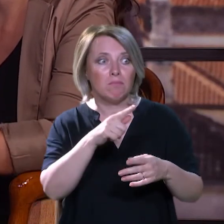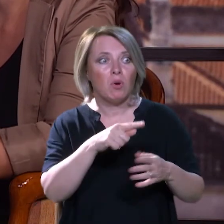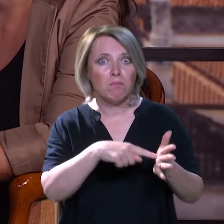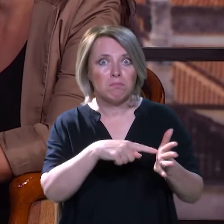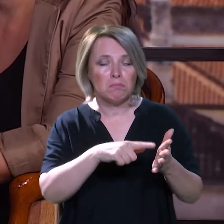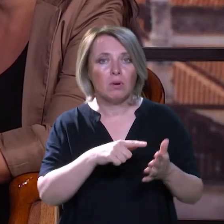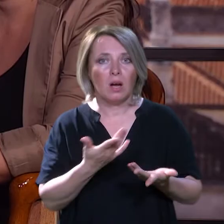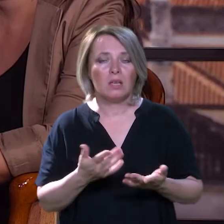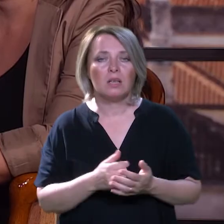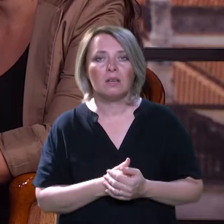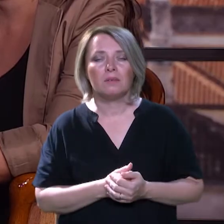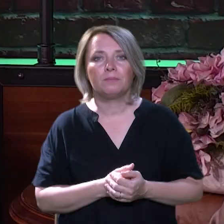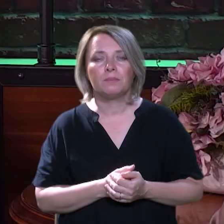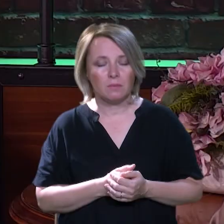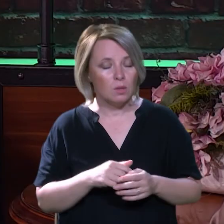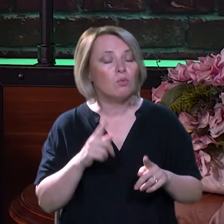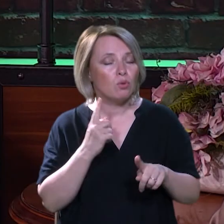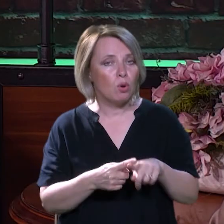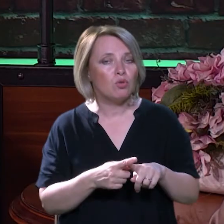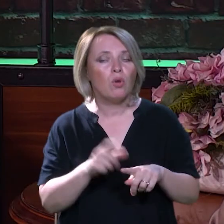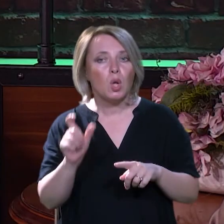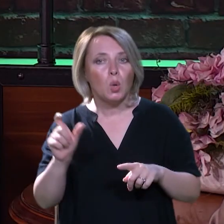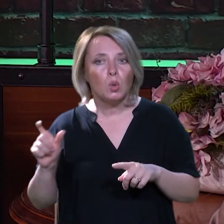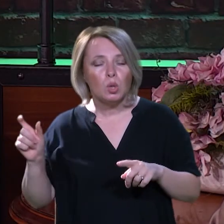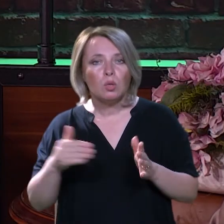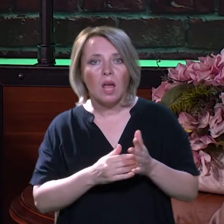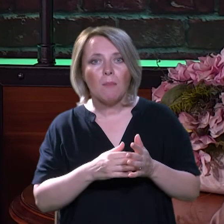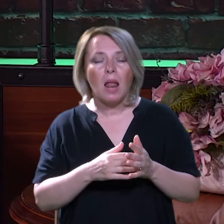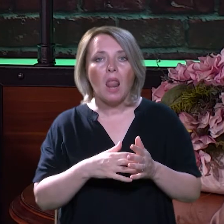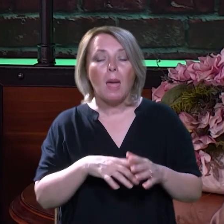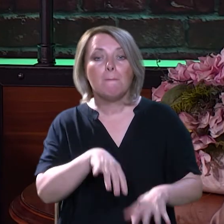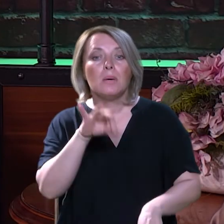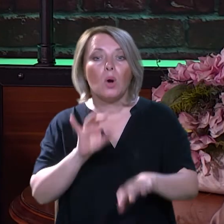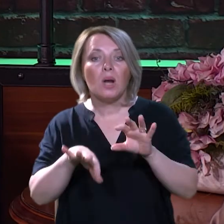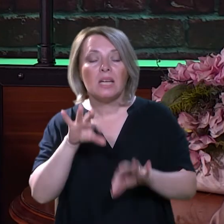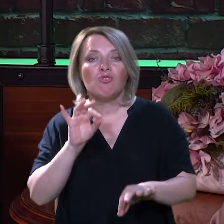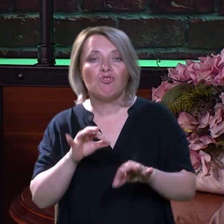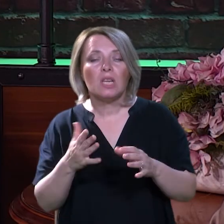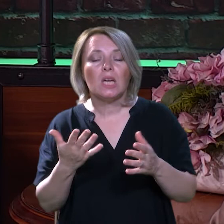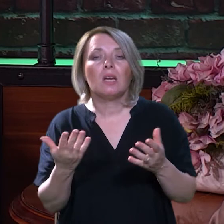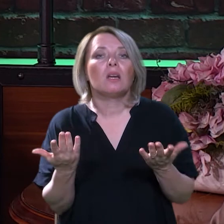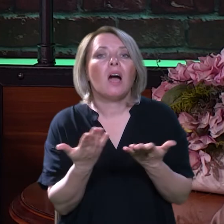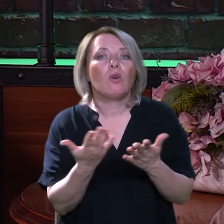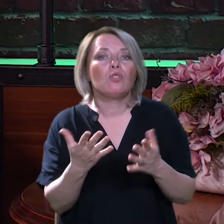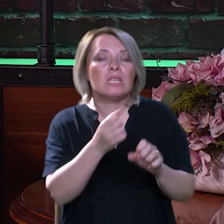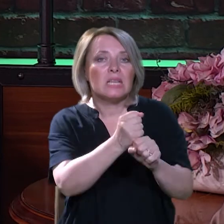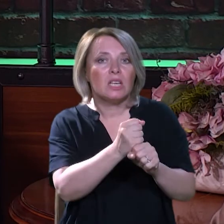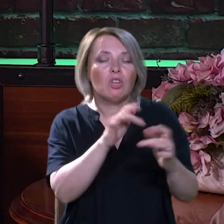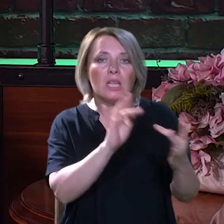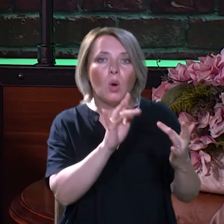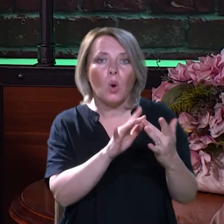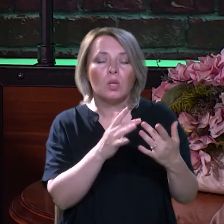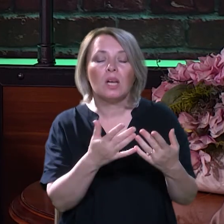nekako izraženo. Tako je, ljudi su trebali pronaći načine kako će zadržati taj kontakt, kako